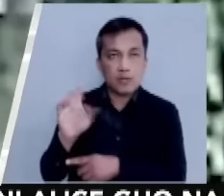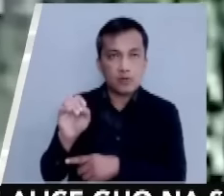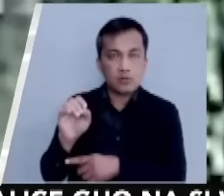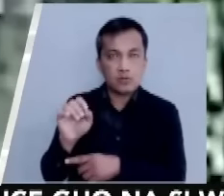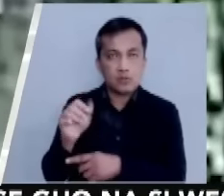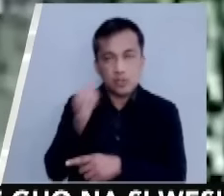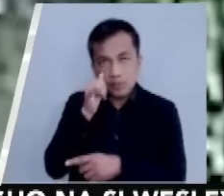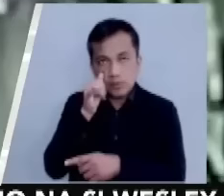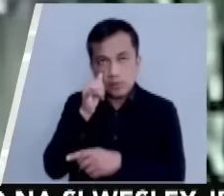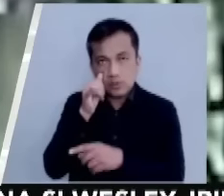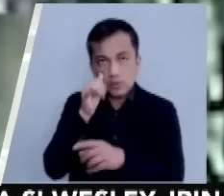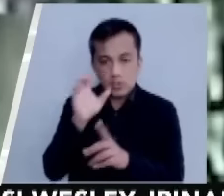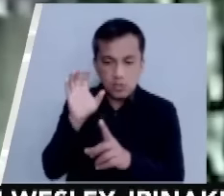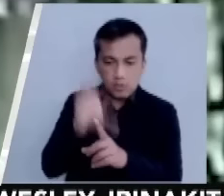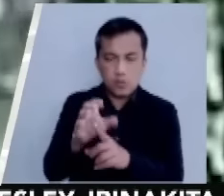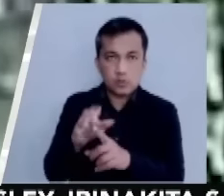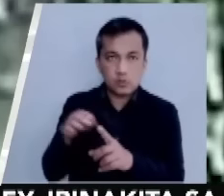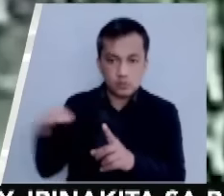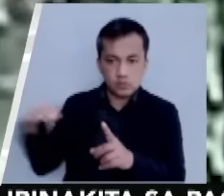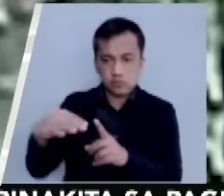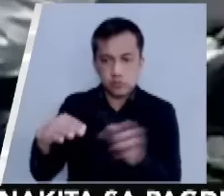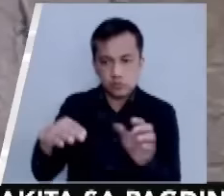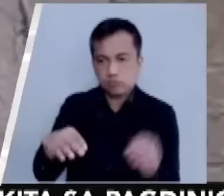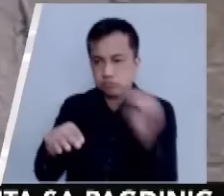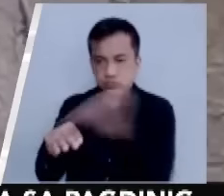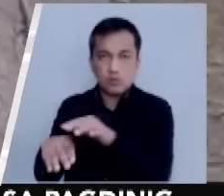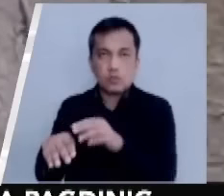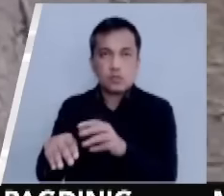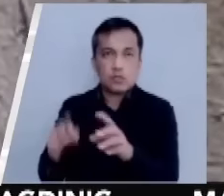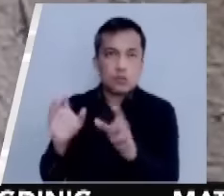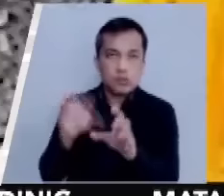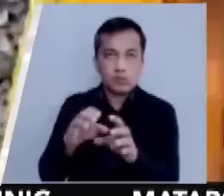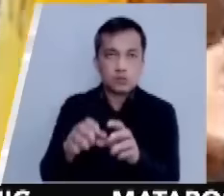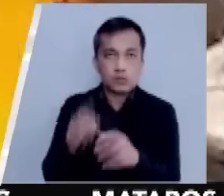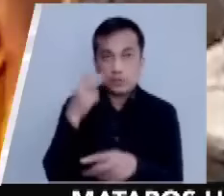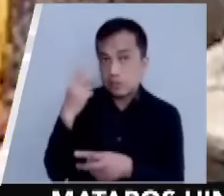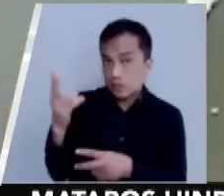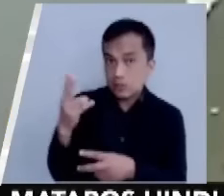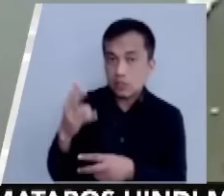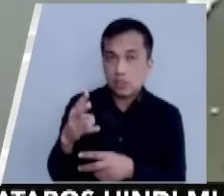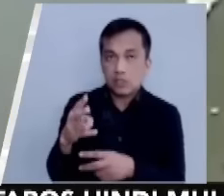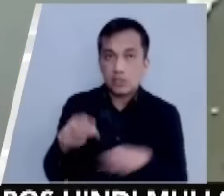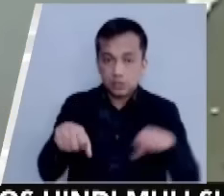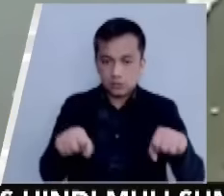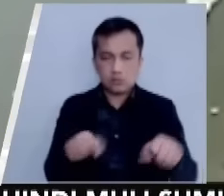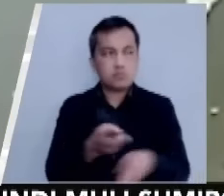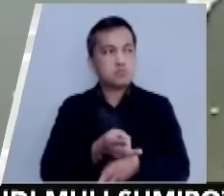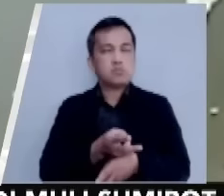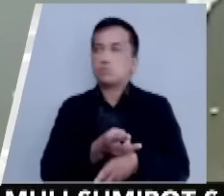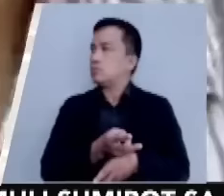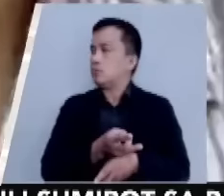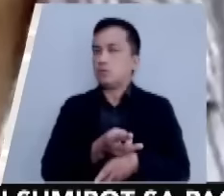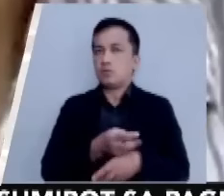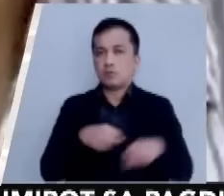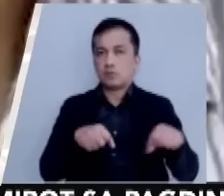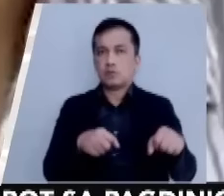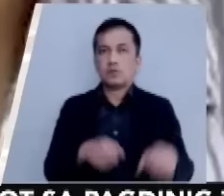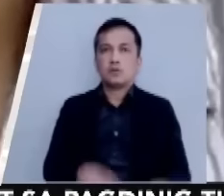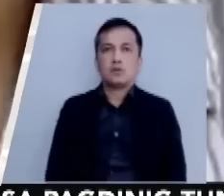sa isang lumapit na van. May mga kuha rin sa ilang mga nakamotorsiklong nagmamasid sa paligid. Sa akin,